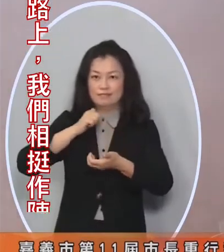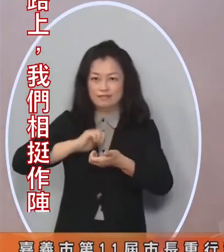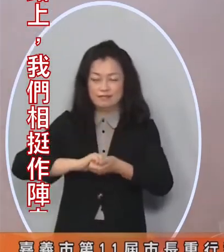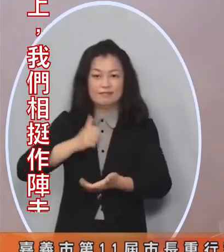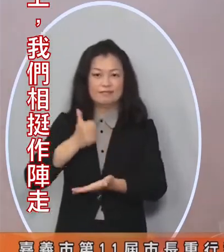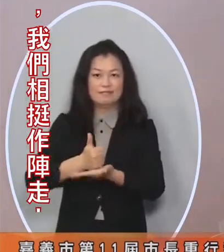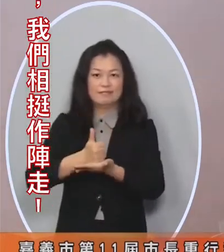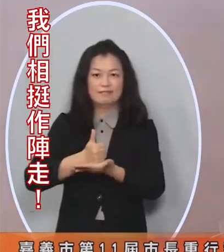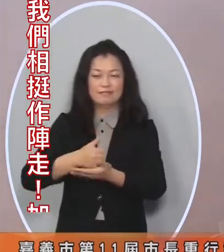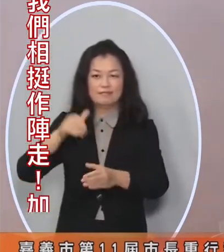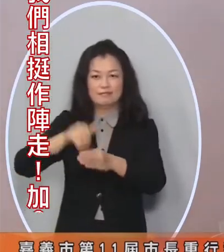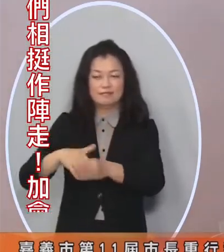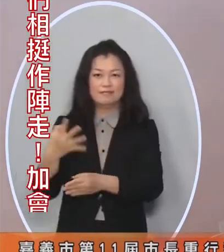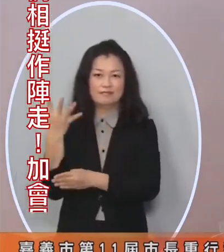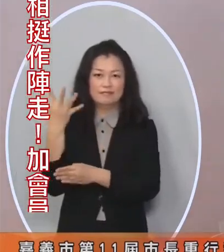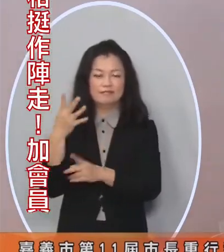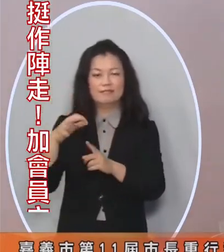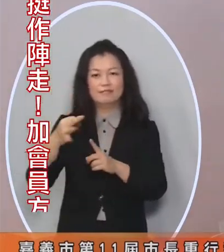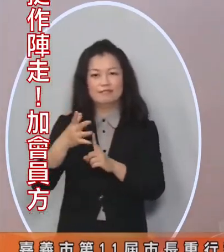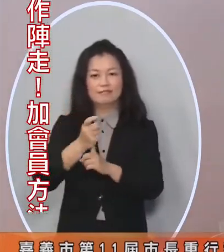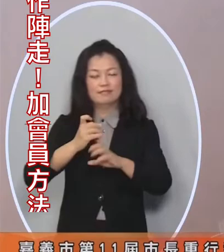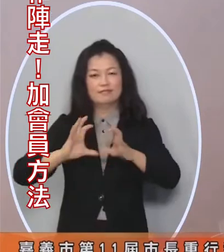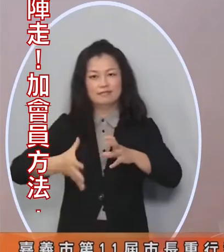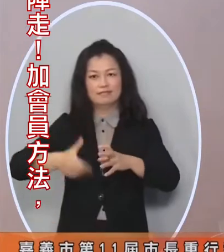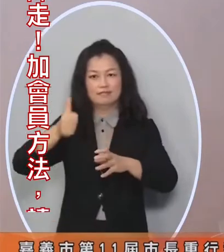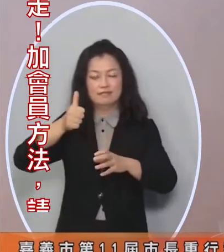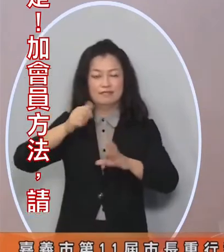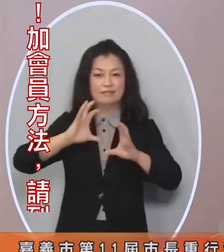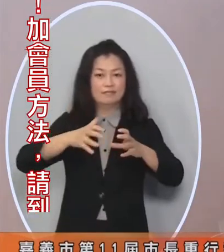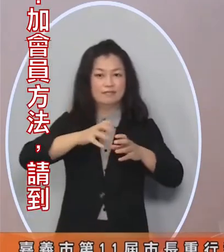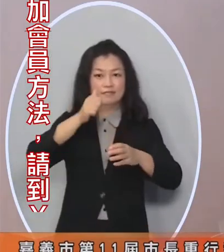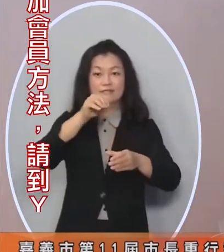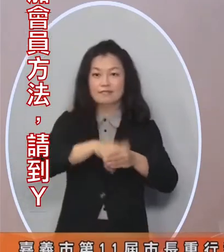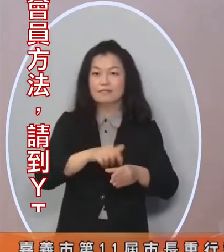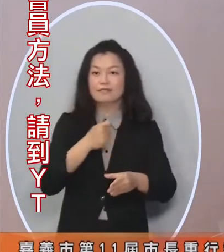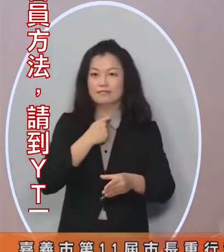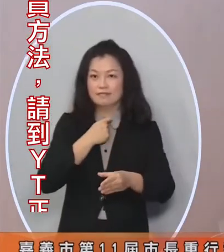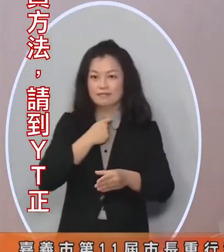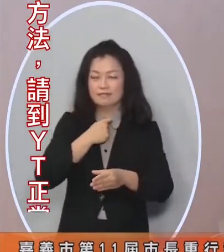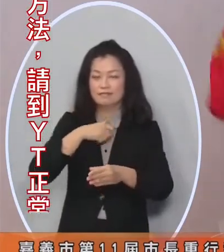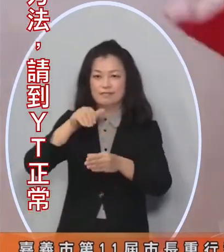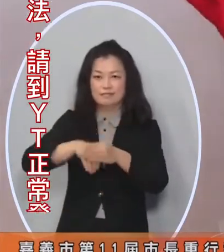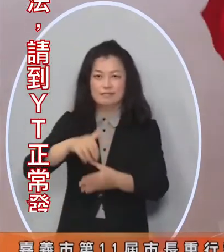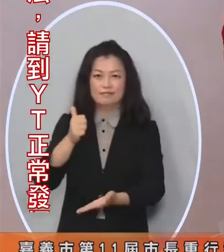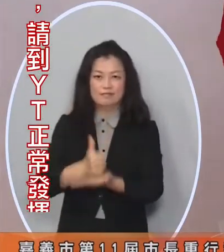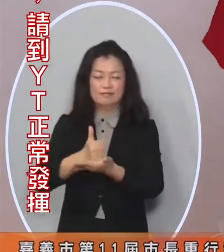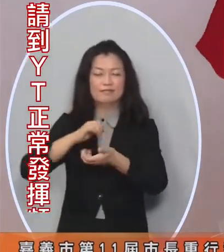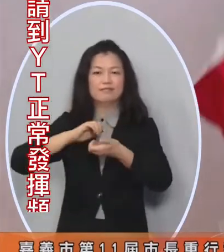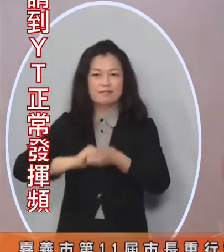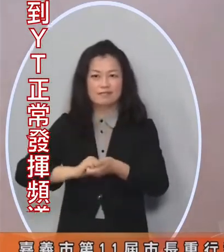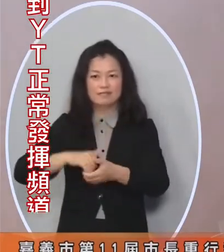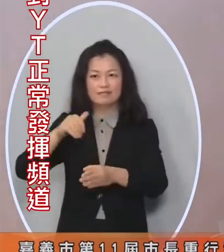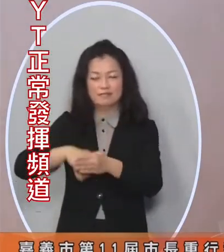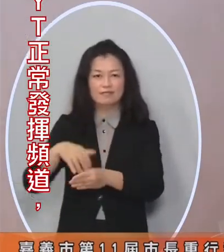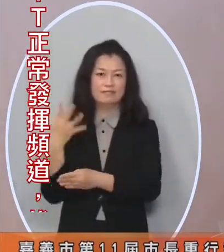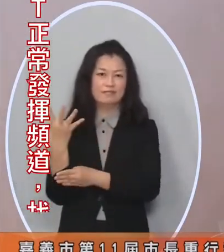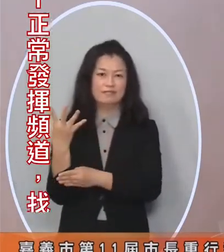号。财神总统选总统，一定当选，已经当选，是我当选，投四